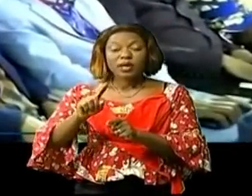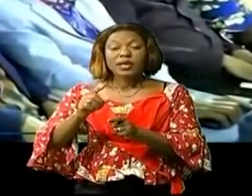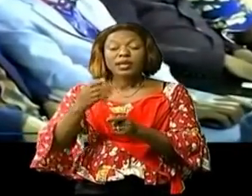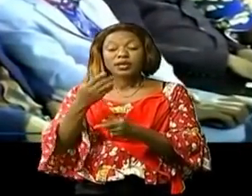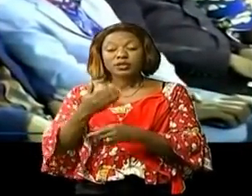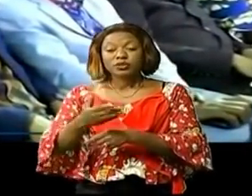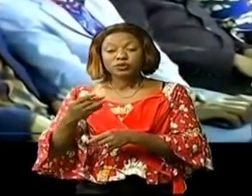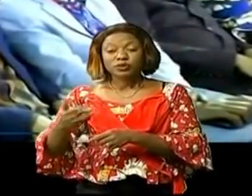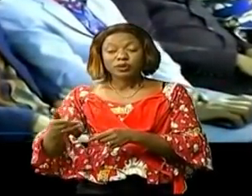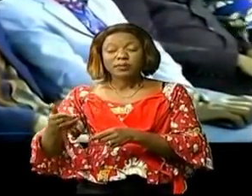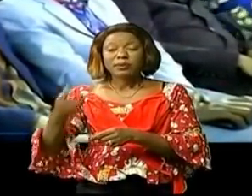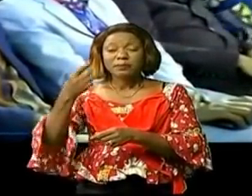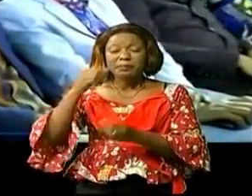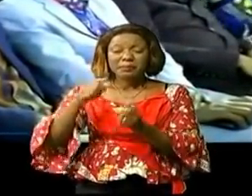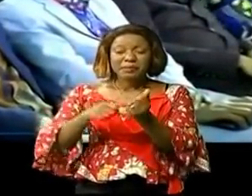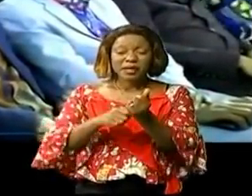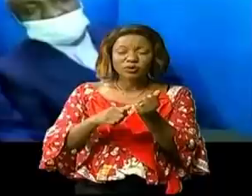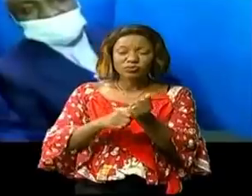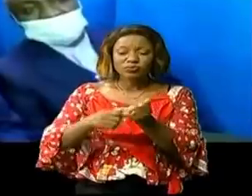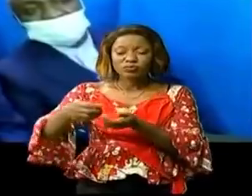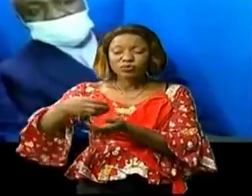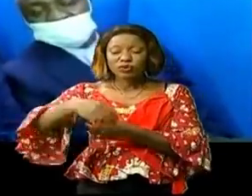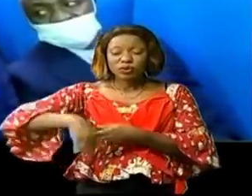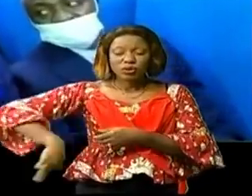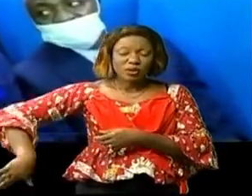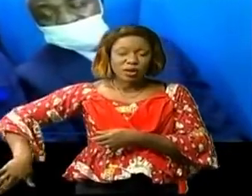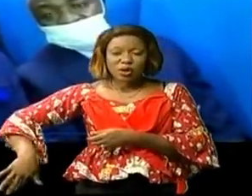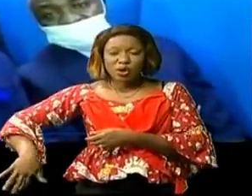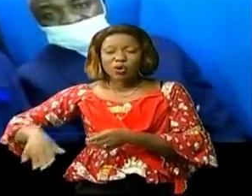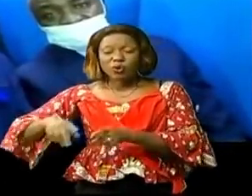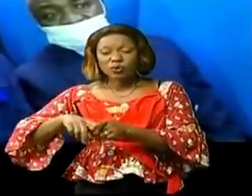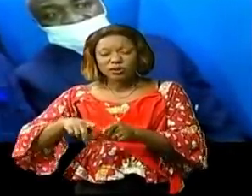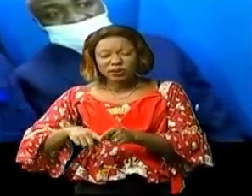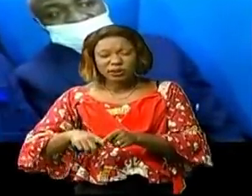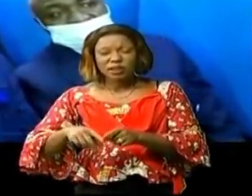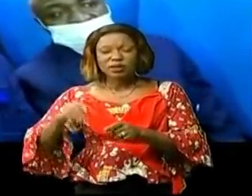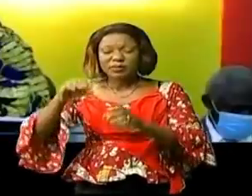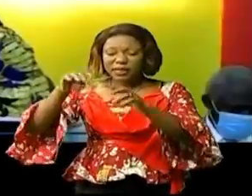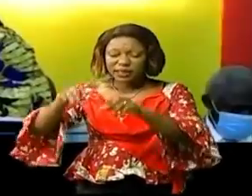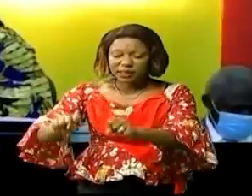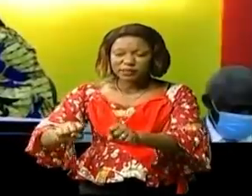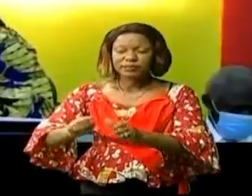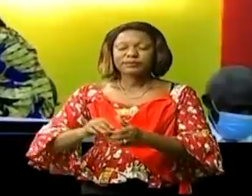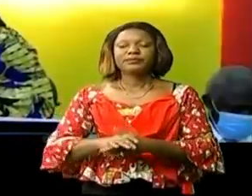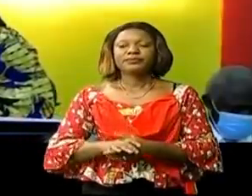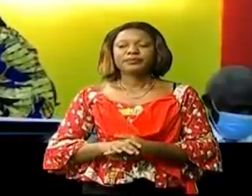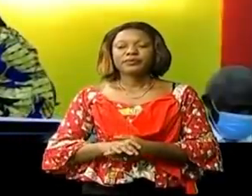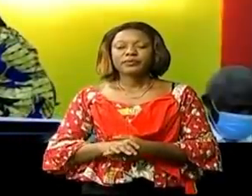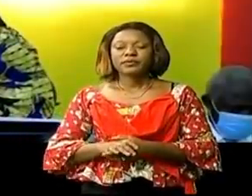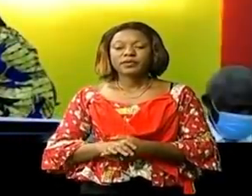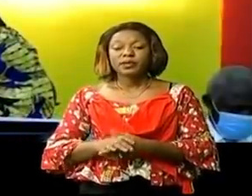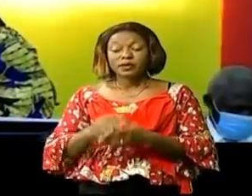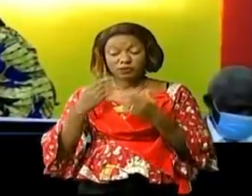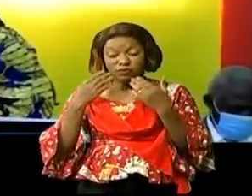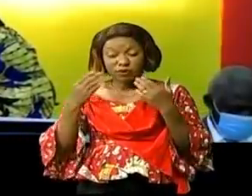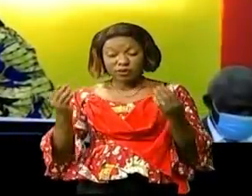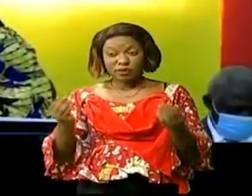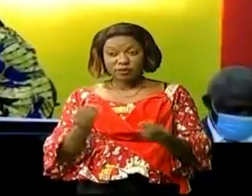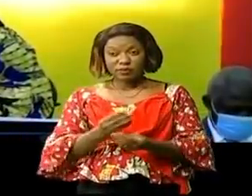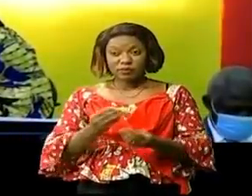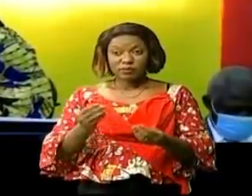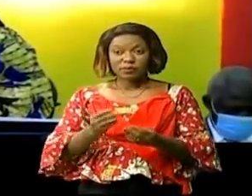miniers frauduleusement et les dispositions prises par le gouvernement provincial quant à ceux. La mise en place d'une équipe fixe